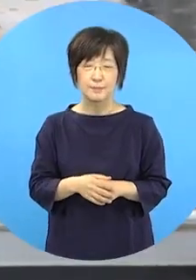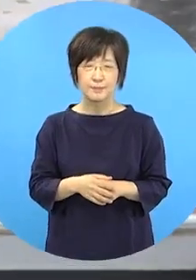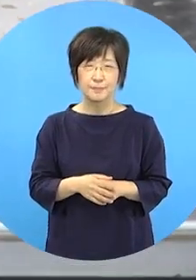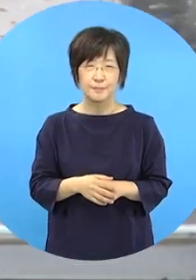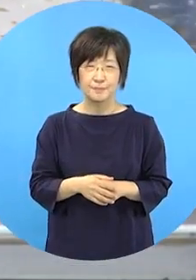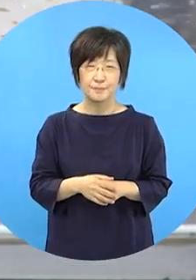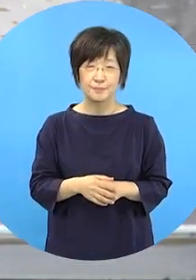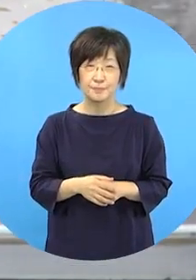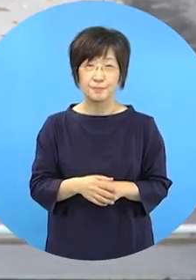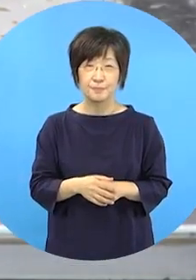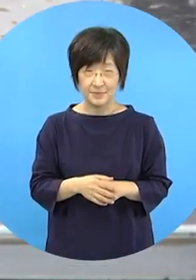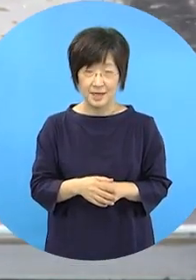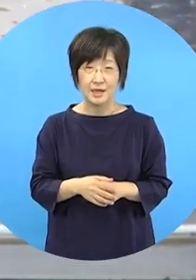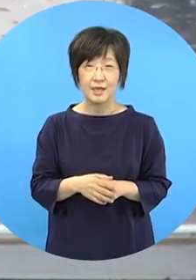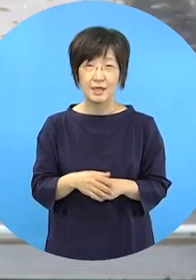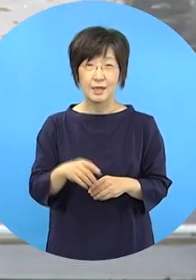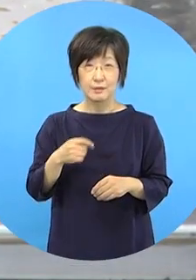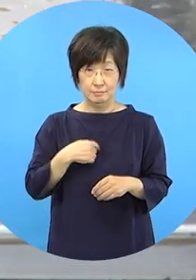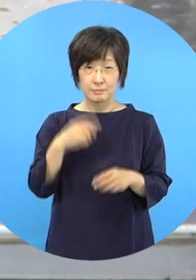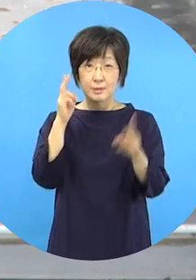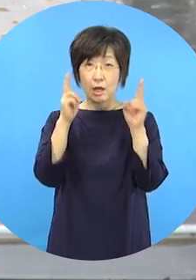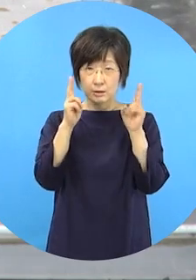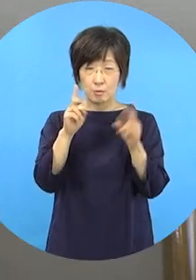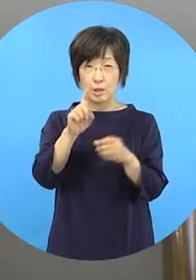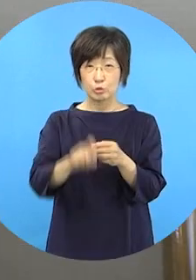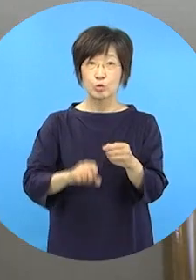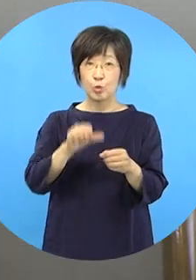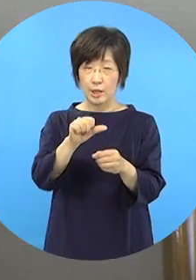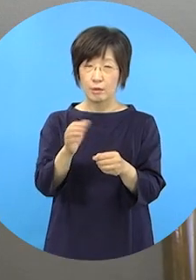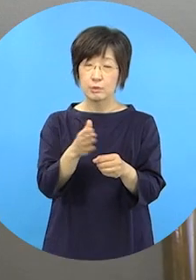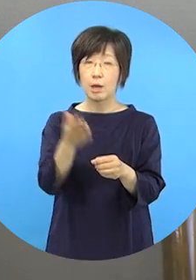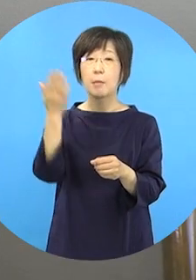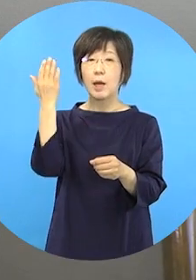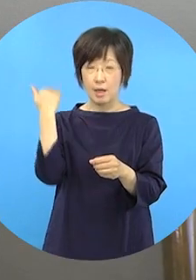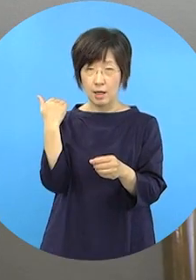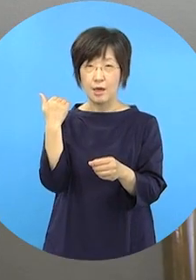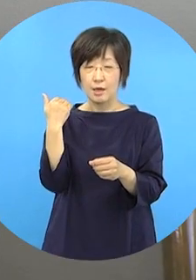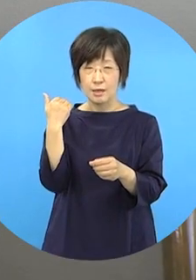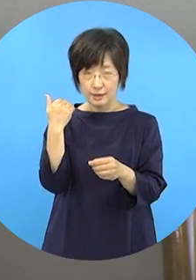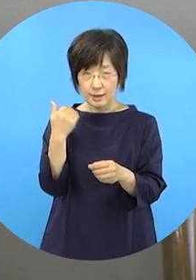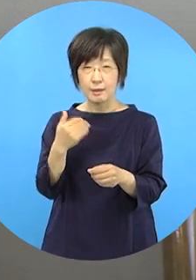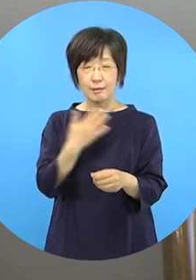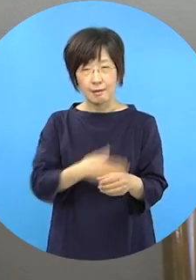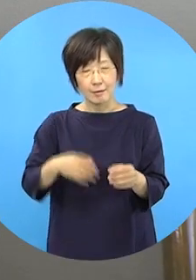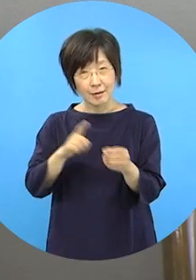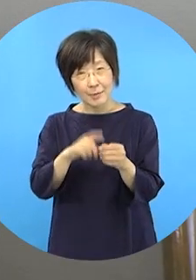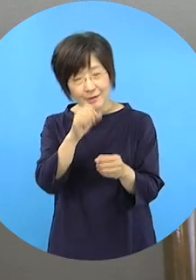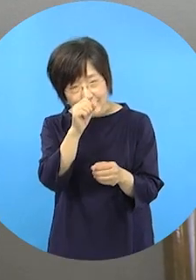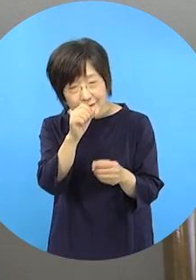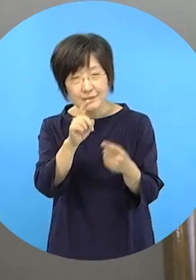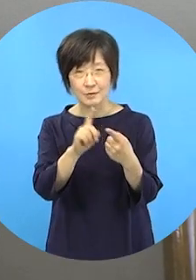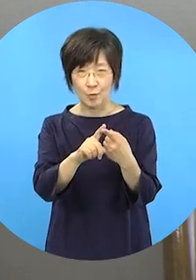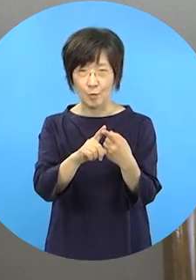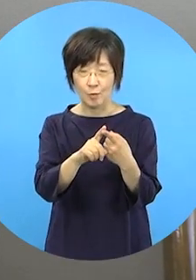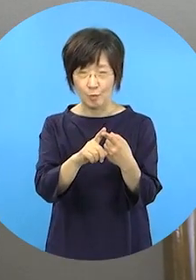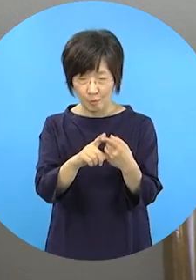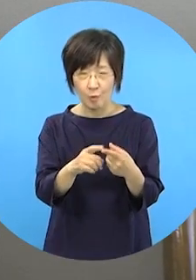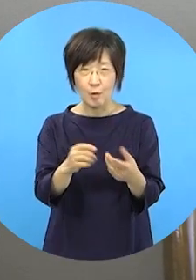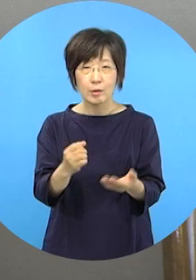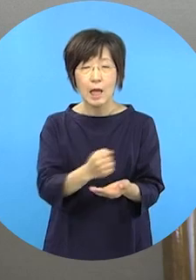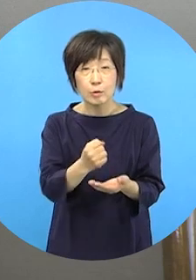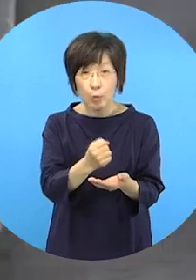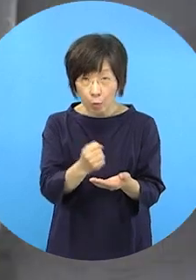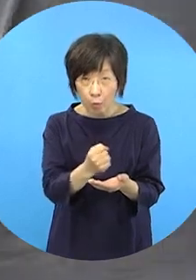ですね。でそれをうちでは15年ほど前にいいものだなっていうことと、それからあと納豆と同じよう